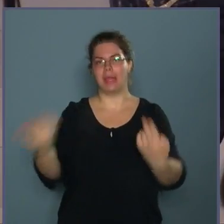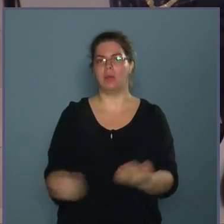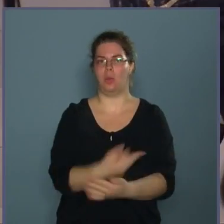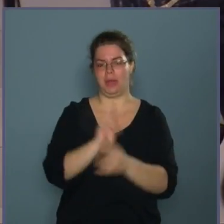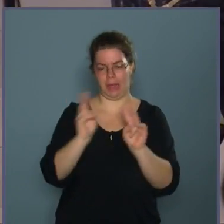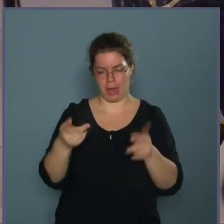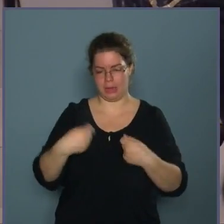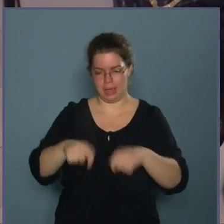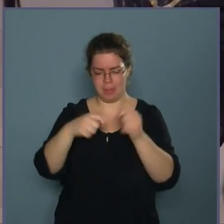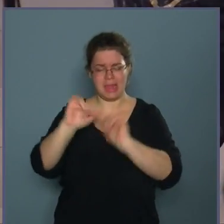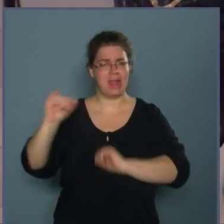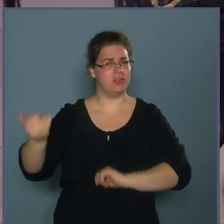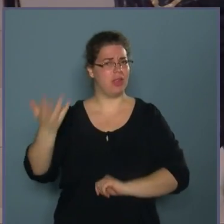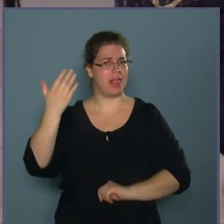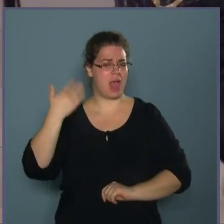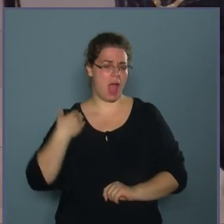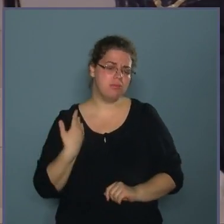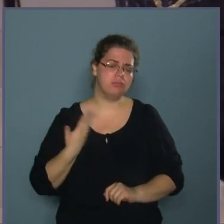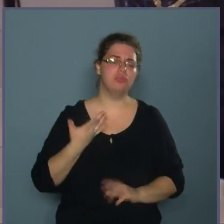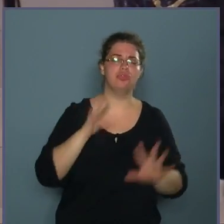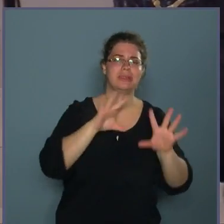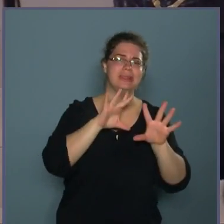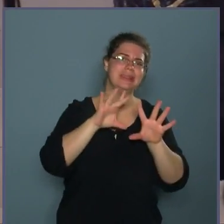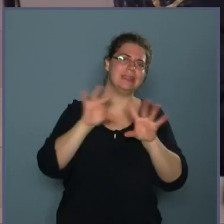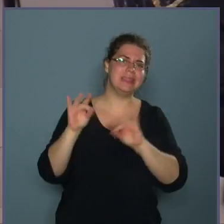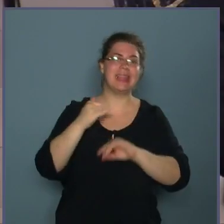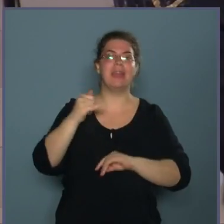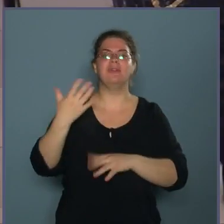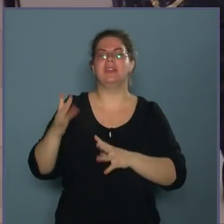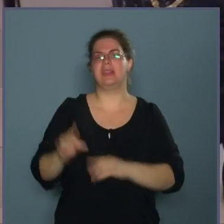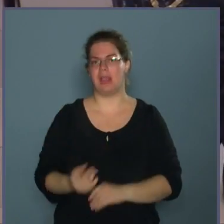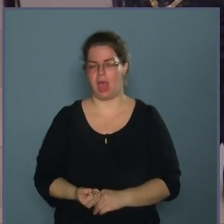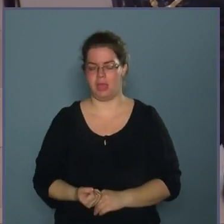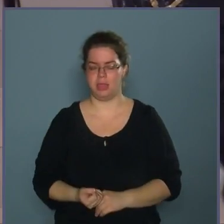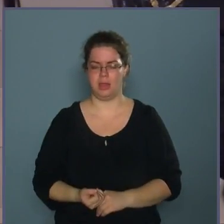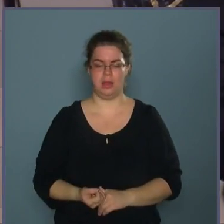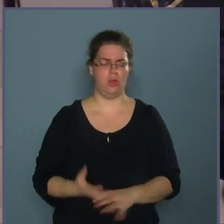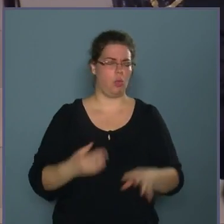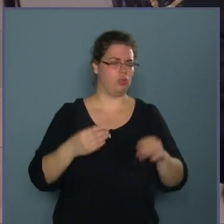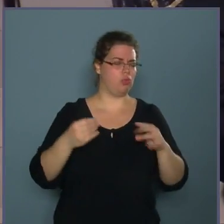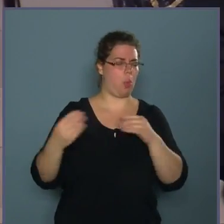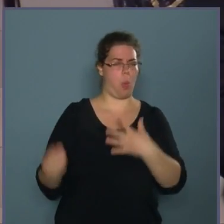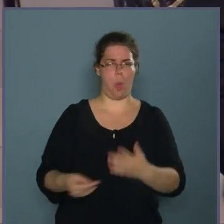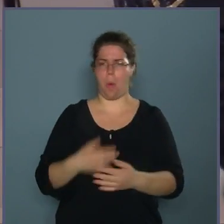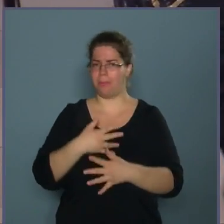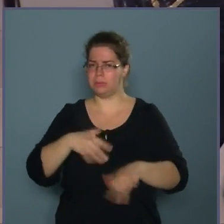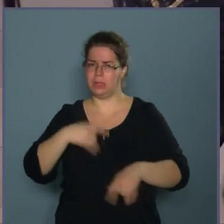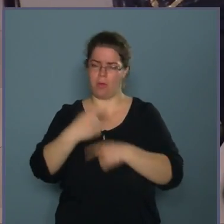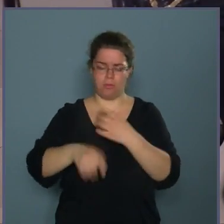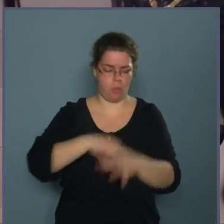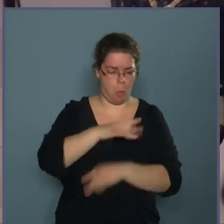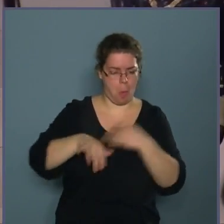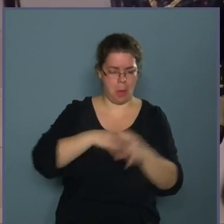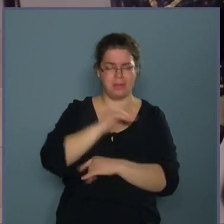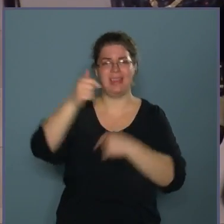újjáépítették, és az elmúlt 10 évtized alatt sok millióan fordultak meg